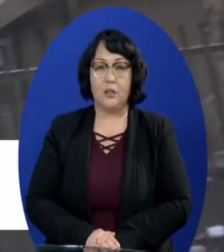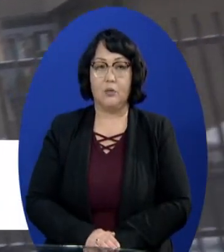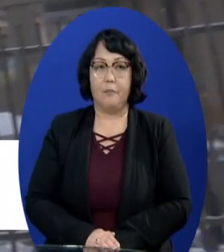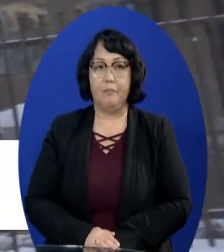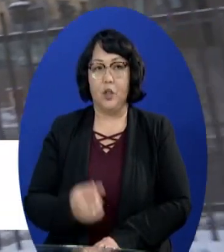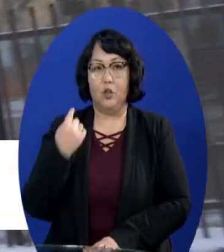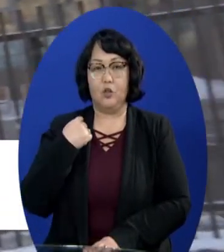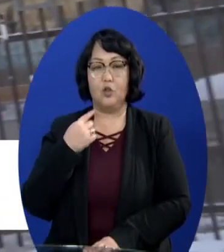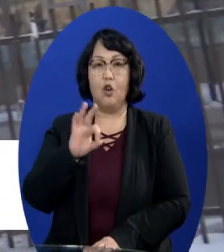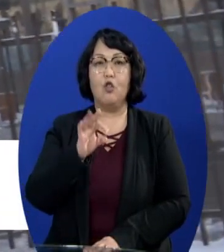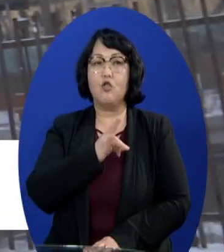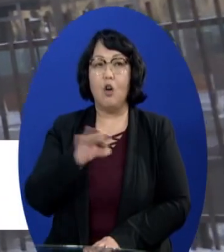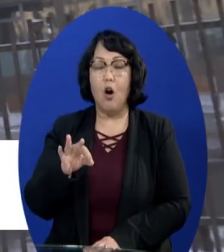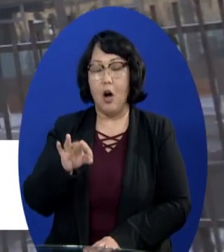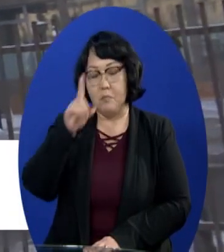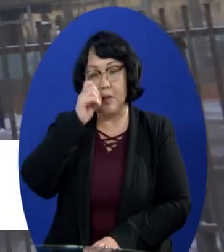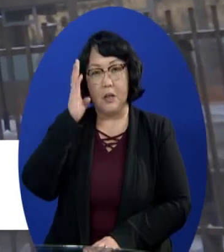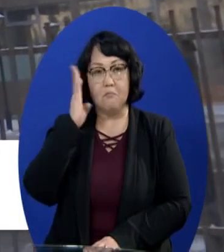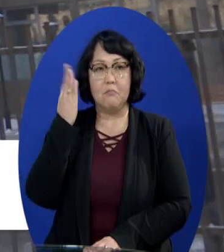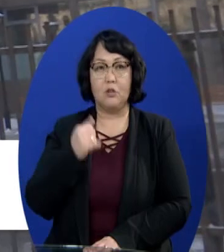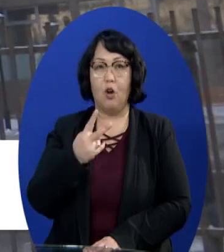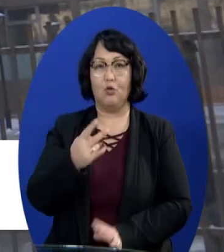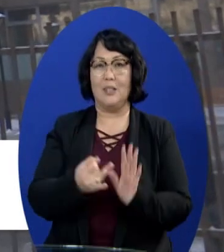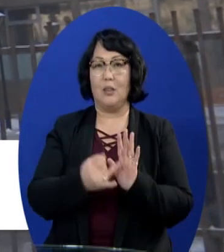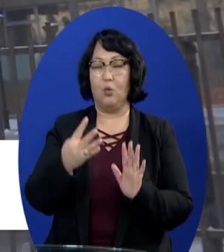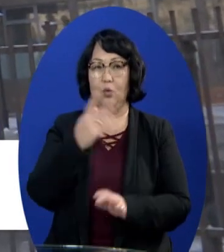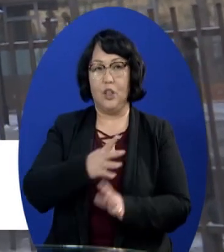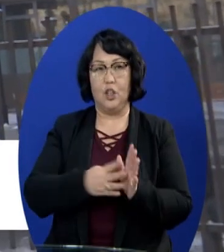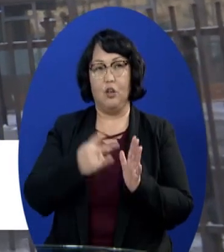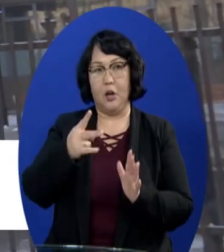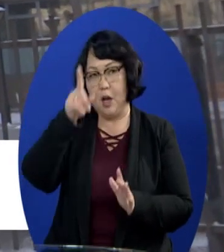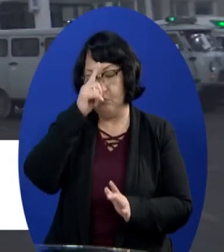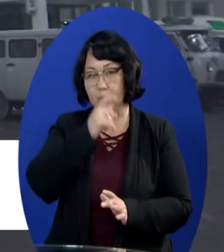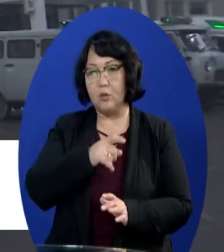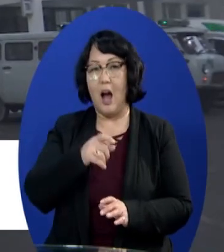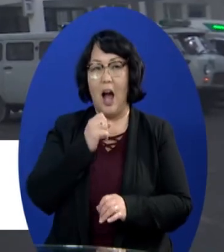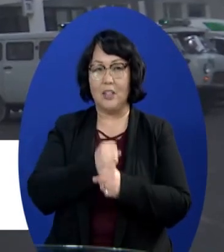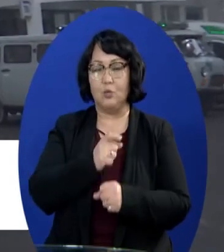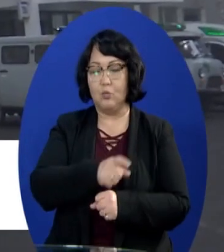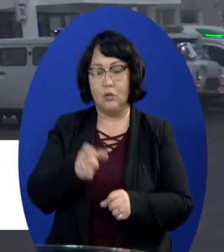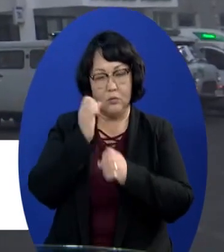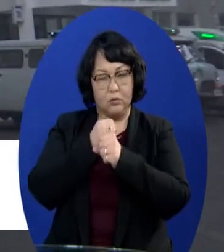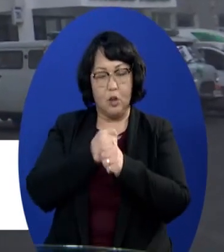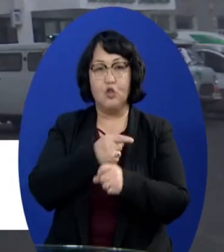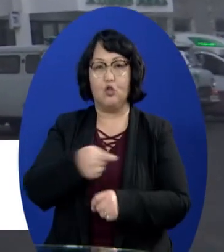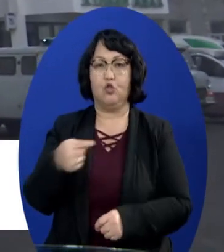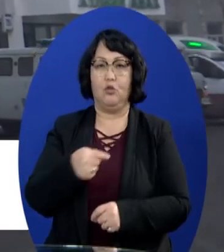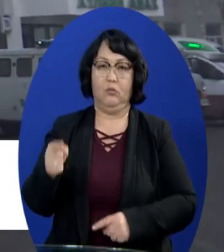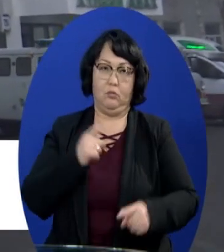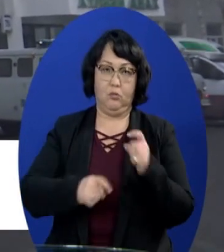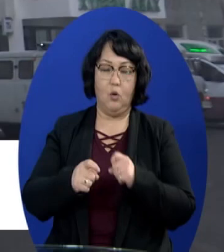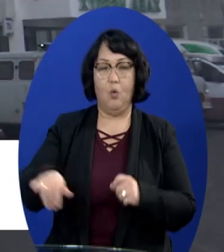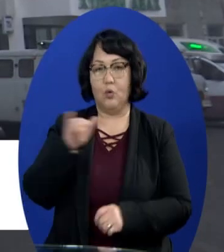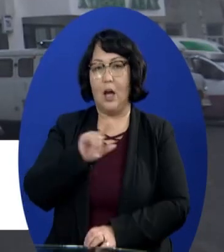За өчигдөр өргөө амарчих газарт эмчилүүлж байсан 274 хүн 92 эмч ажилтнаас шинжилгээ авахад одоогор хариу сөрөг гарсан байна. Улсын